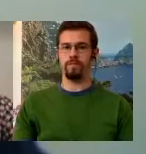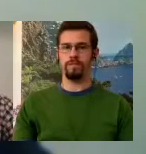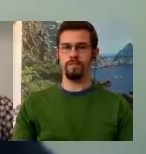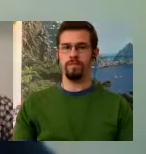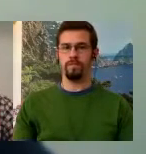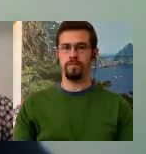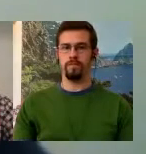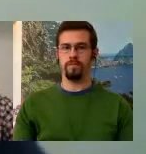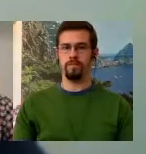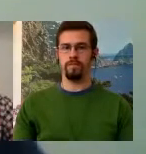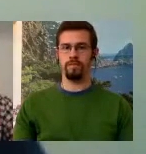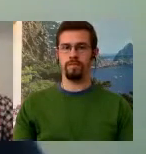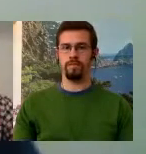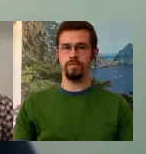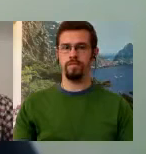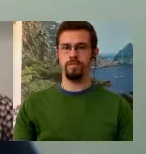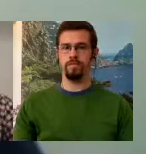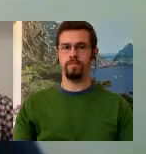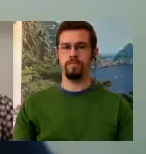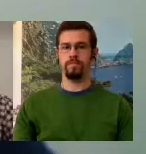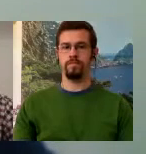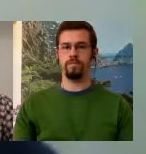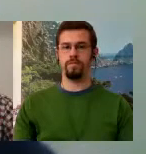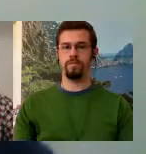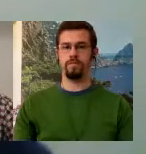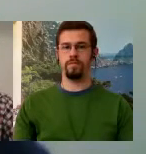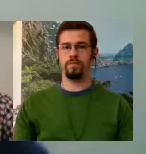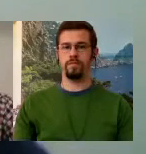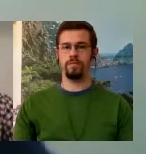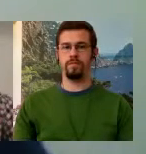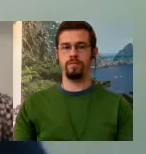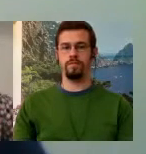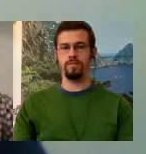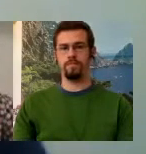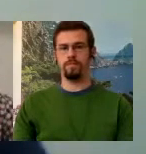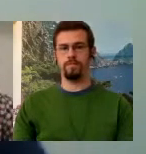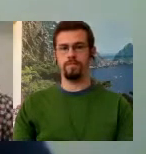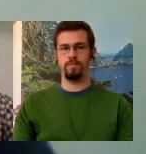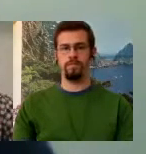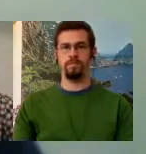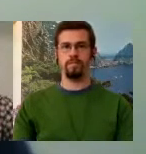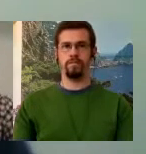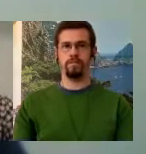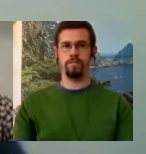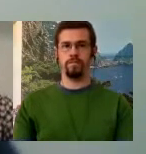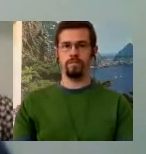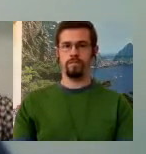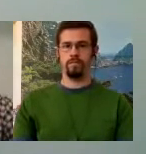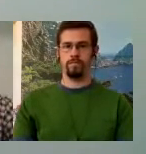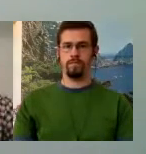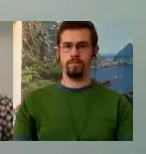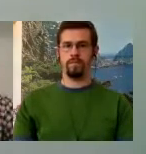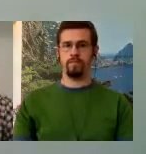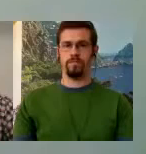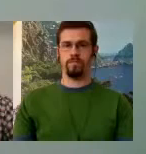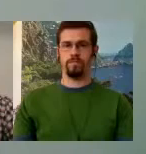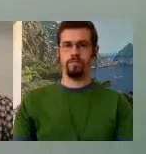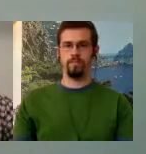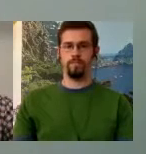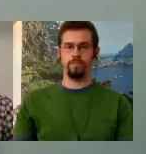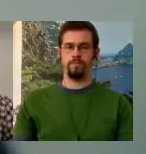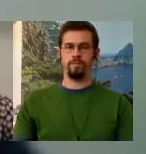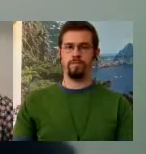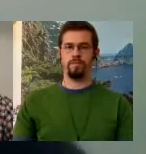لغة الإشارات، لأنهم هم أطفال عاديون لا يدعون أنهم معاقين، بل بالعكس هم مختلفون،